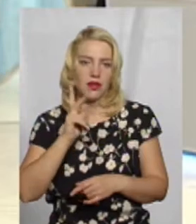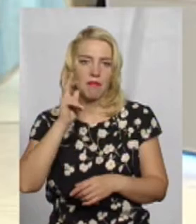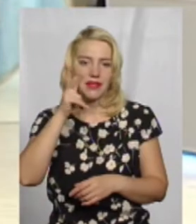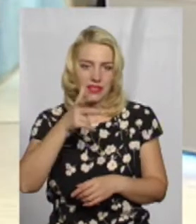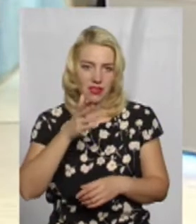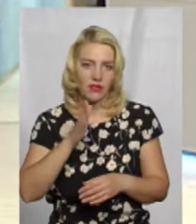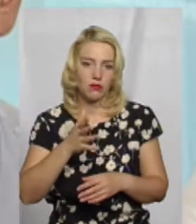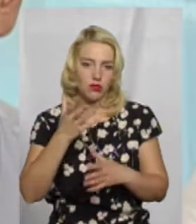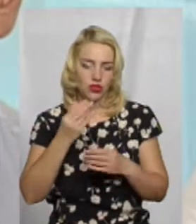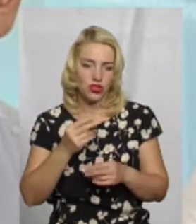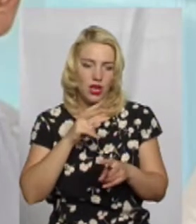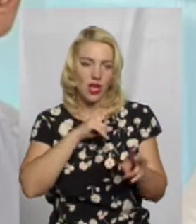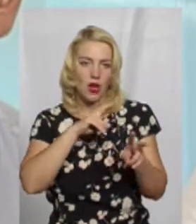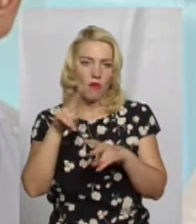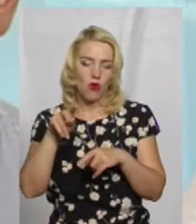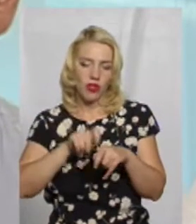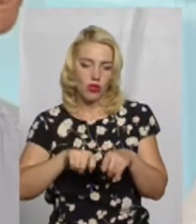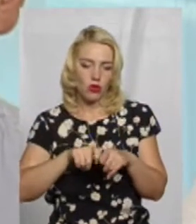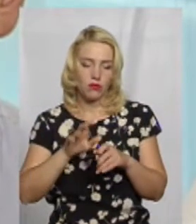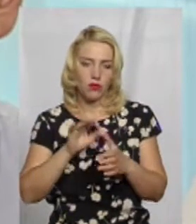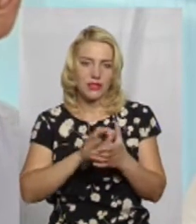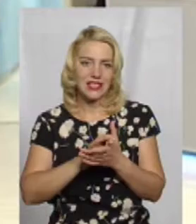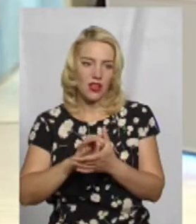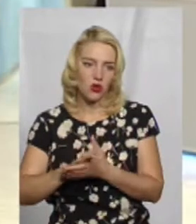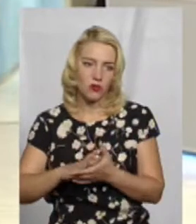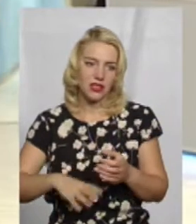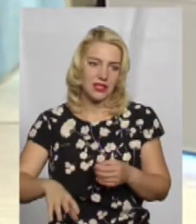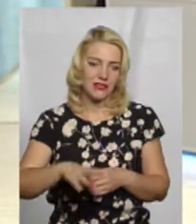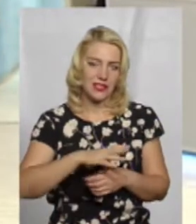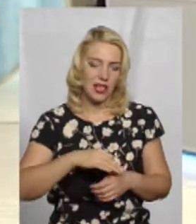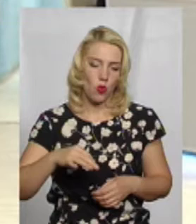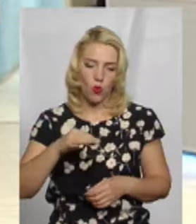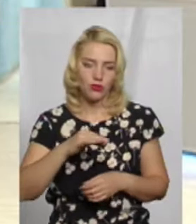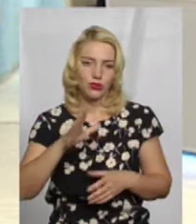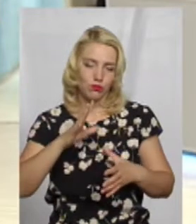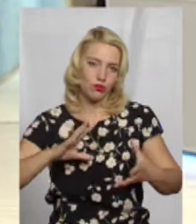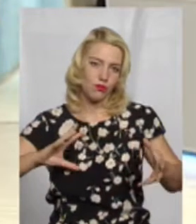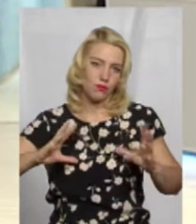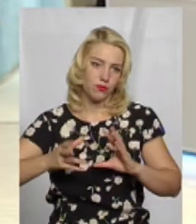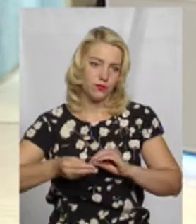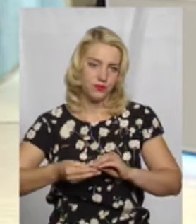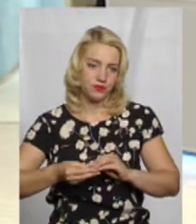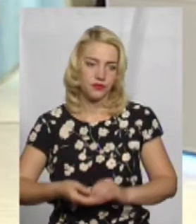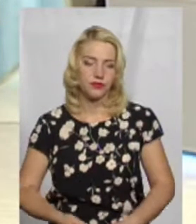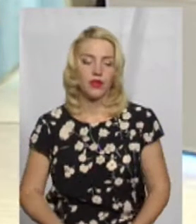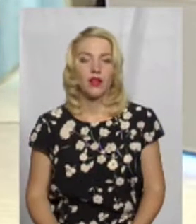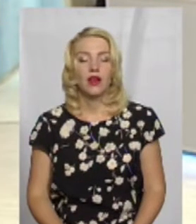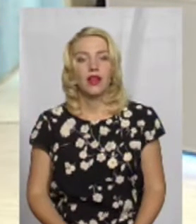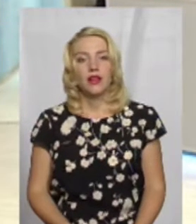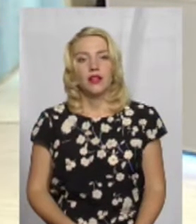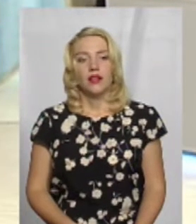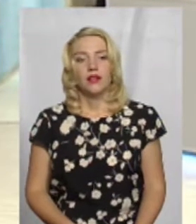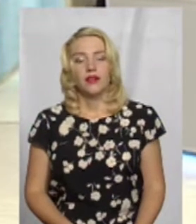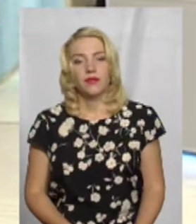післязавтра ще буде моніторинг. Ви будете знайомитися з областю, так? Так, так, і підводити вже підсумки. Пані